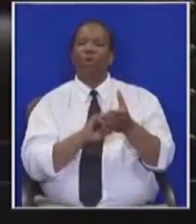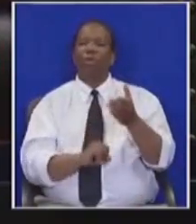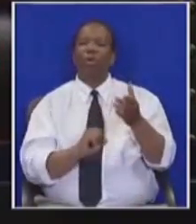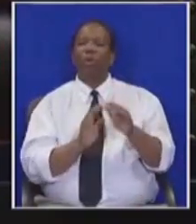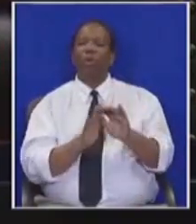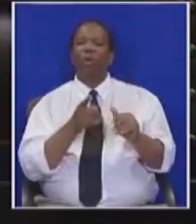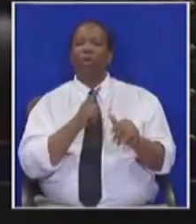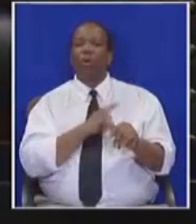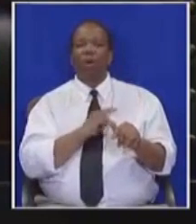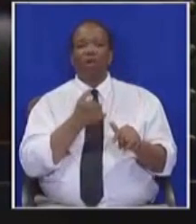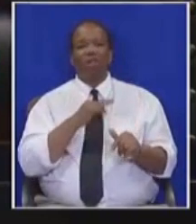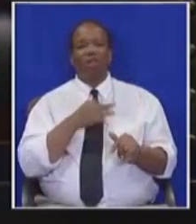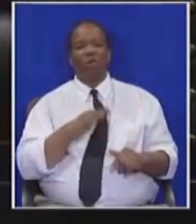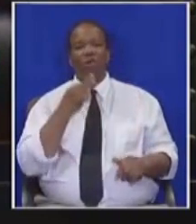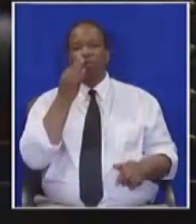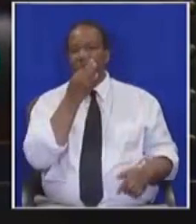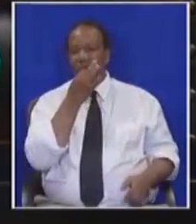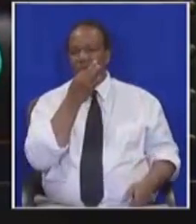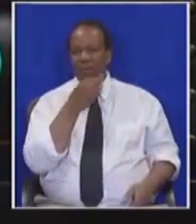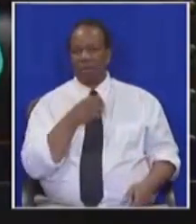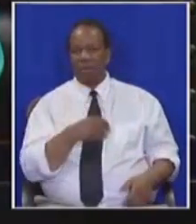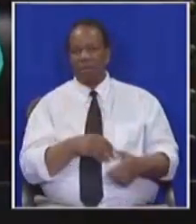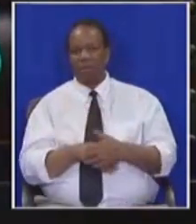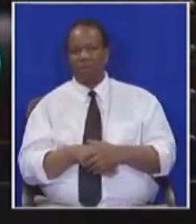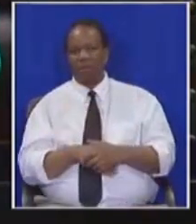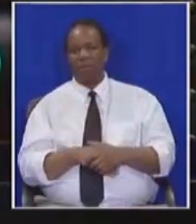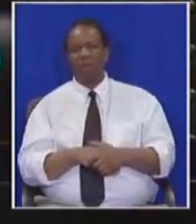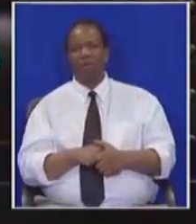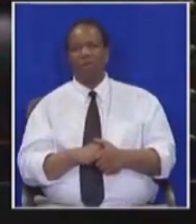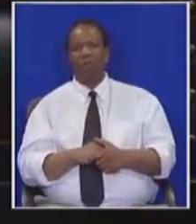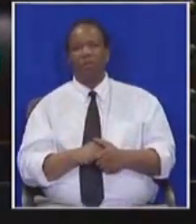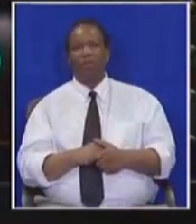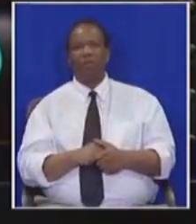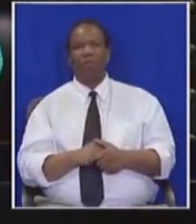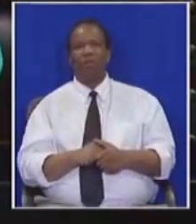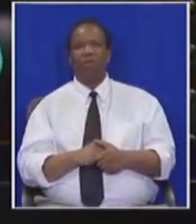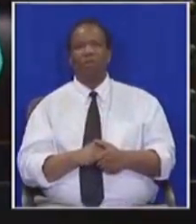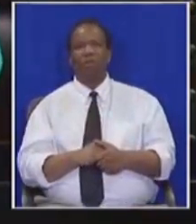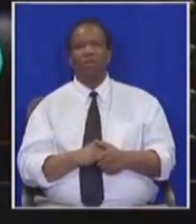esiyibiza isubstantive motion. Ukubeke konke lapho ucacise.